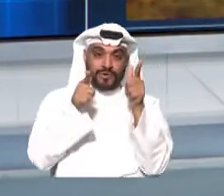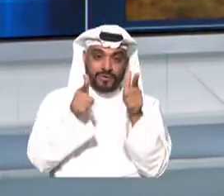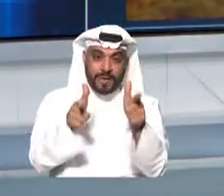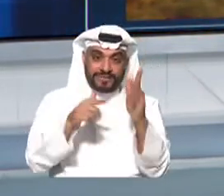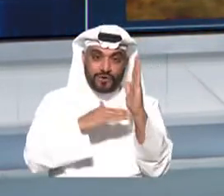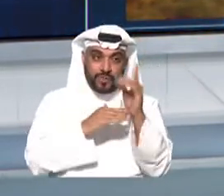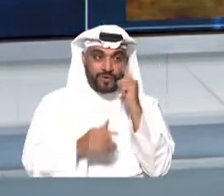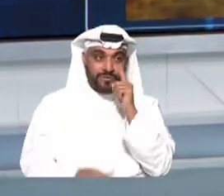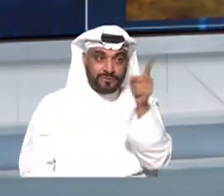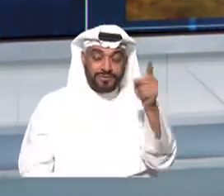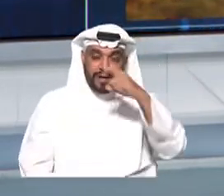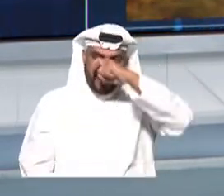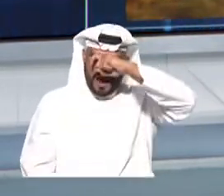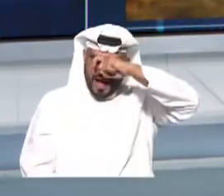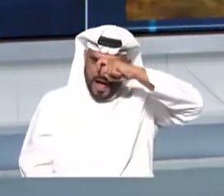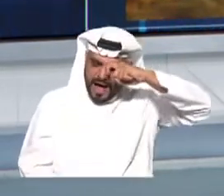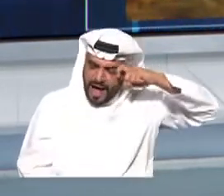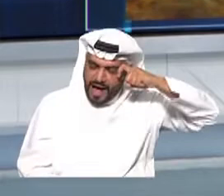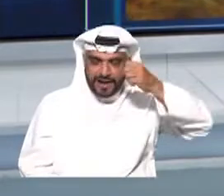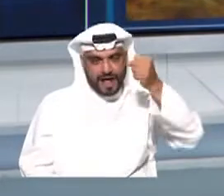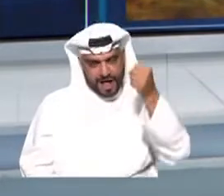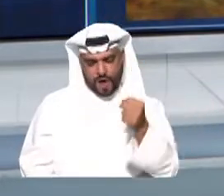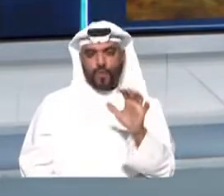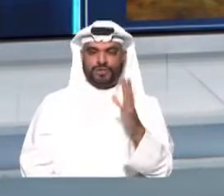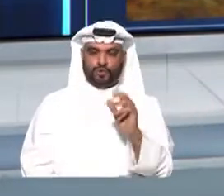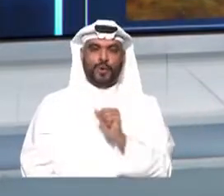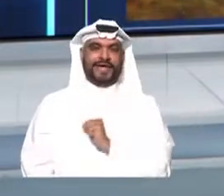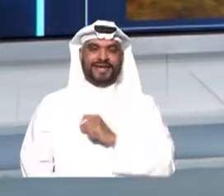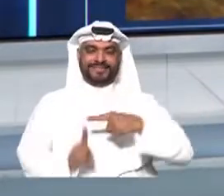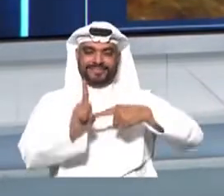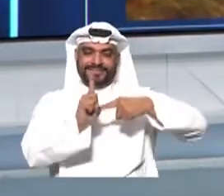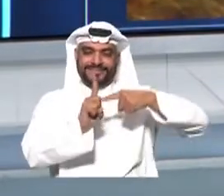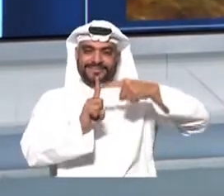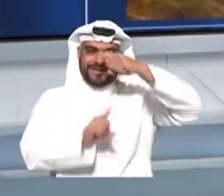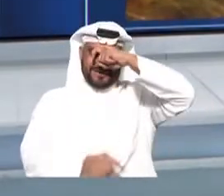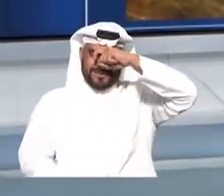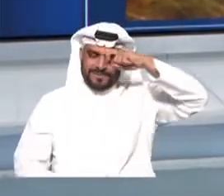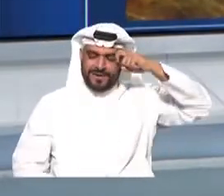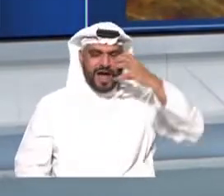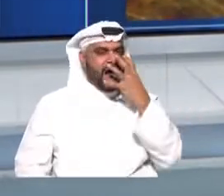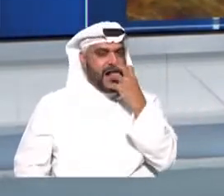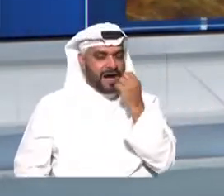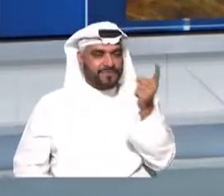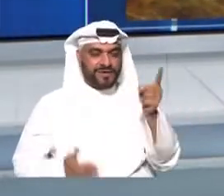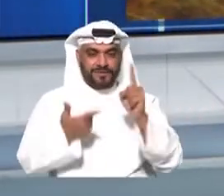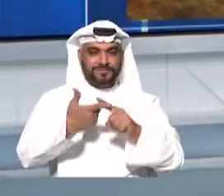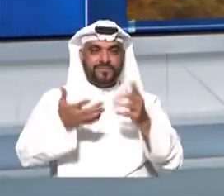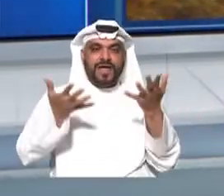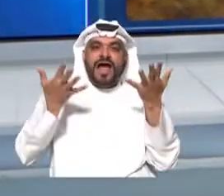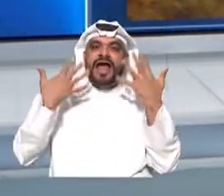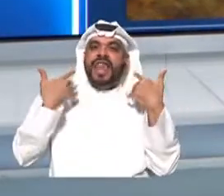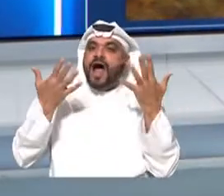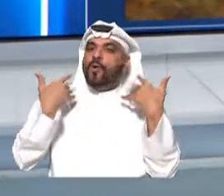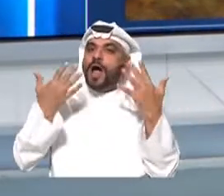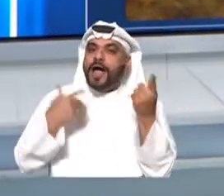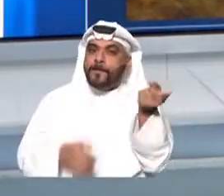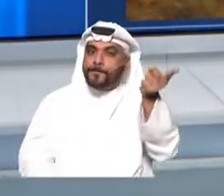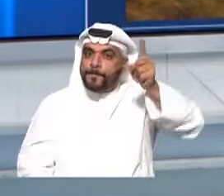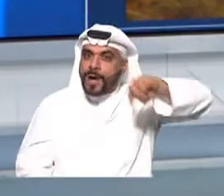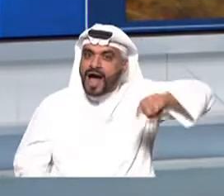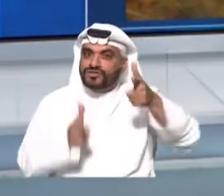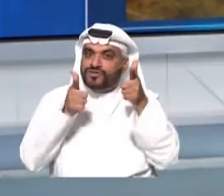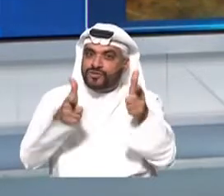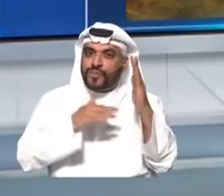جنوبية شرقية إلى شرقية خفيفة إلى معتدلة السرعة، تتراوح سرعتها بشكل عام ما بين 10 إلى 28 كيلومتر في